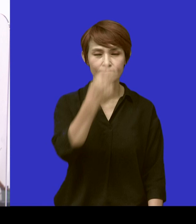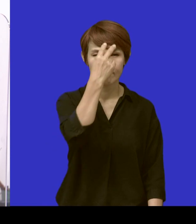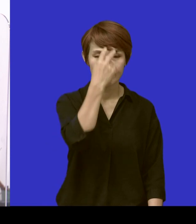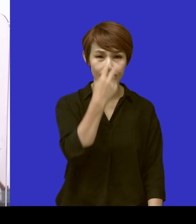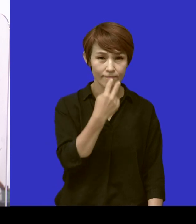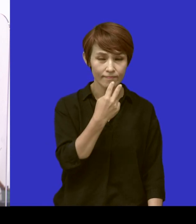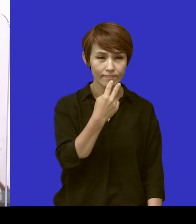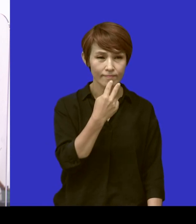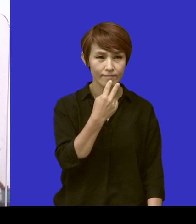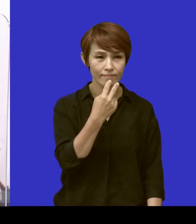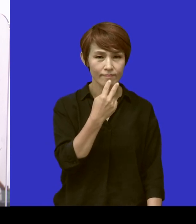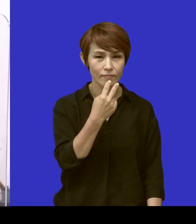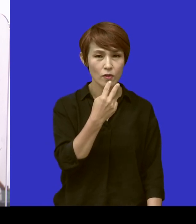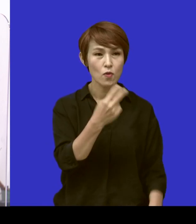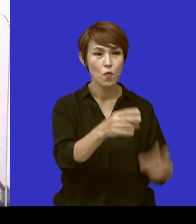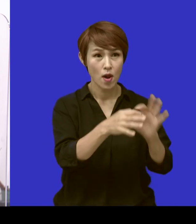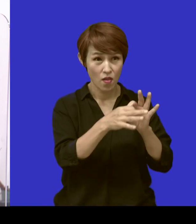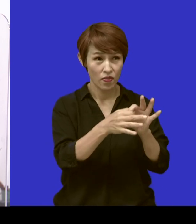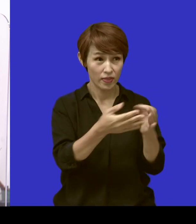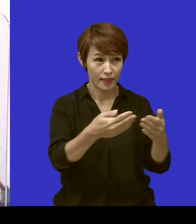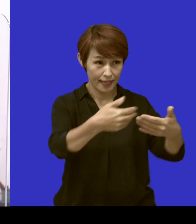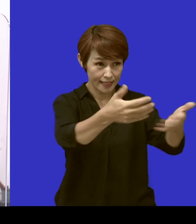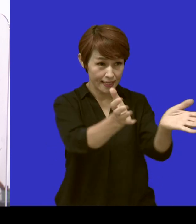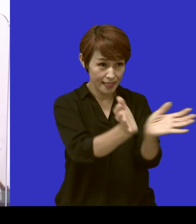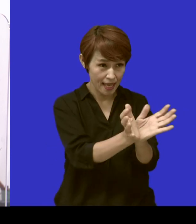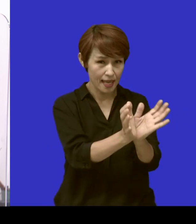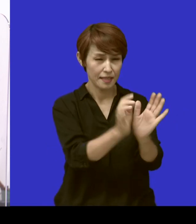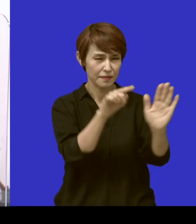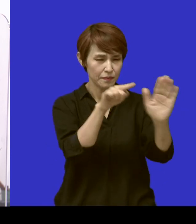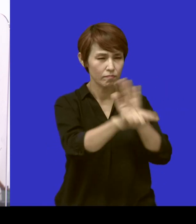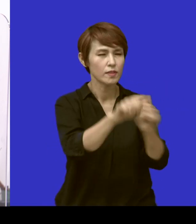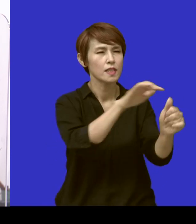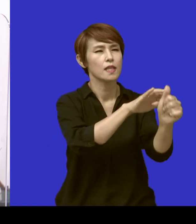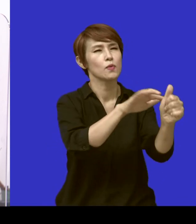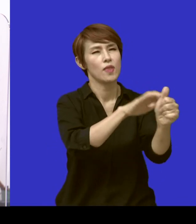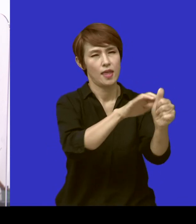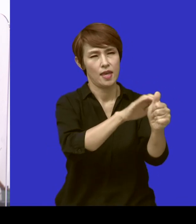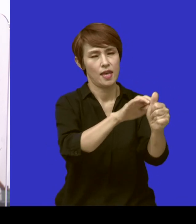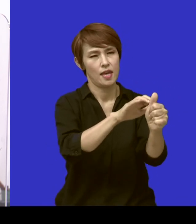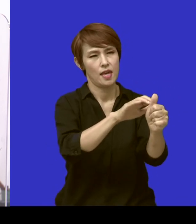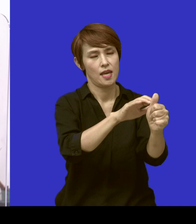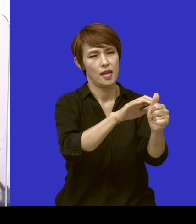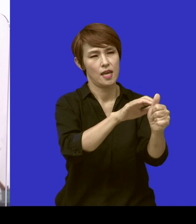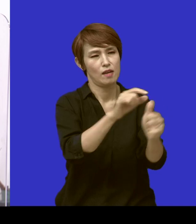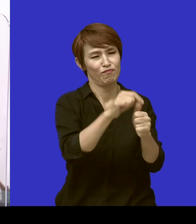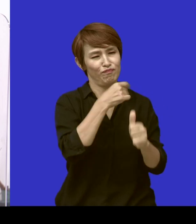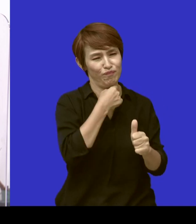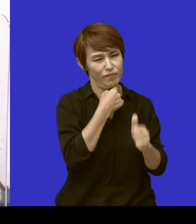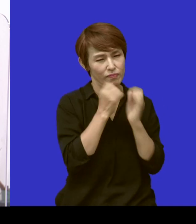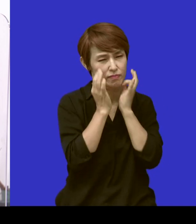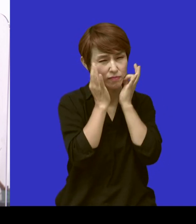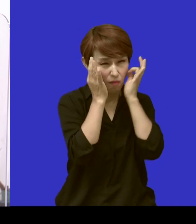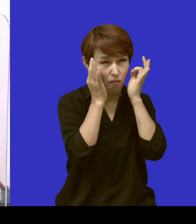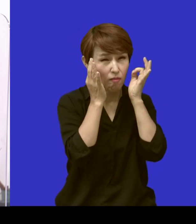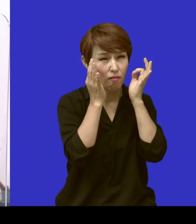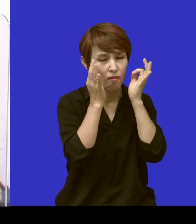시각장애인 쪽 관련 단체에 가서 한손해를 얻으려고 노력을 했는데